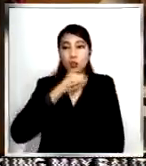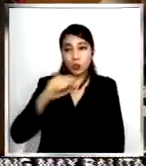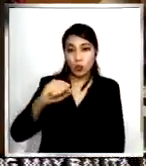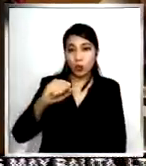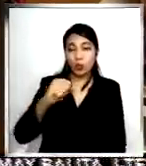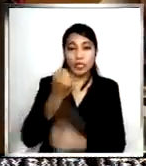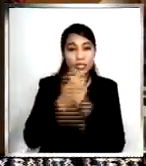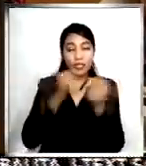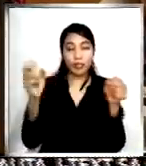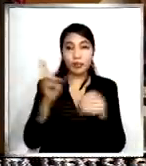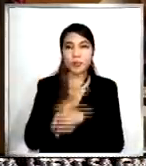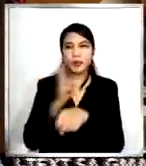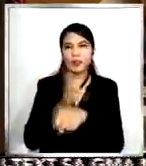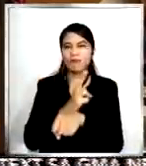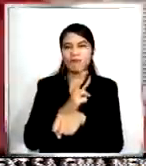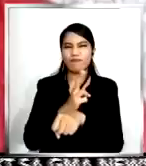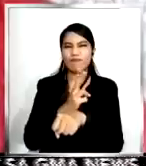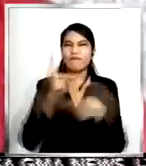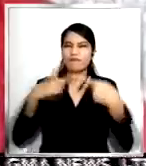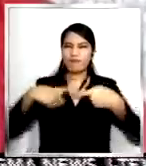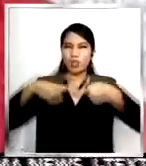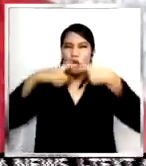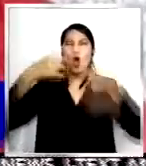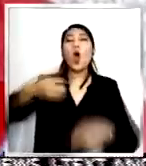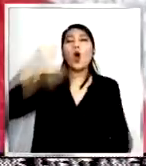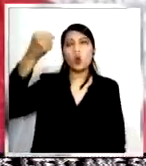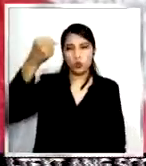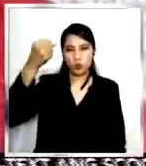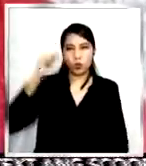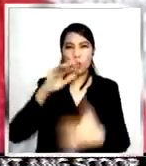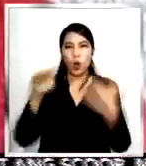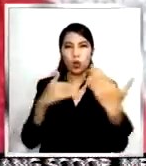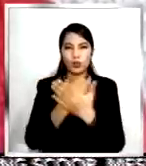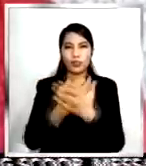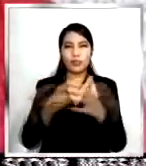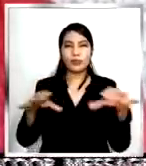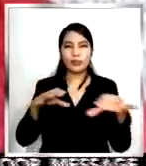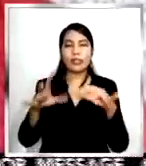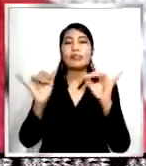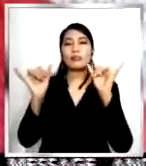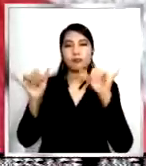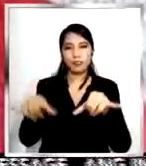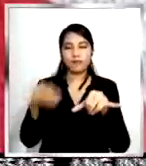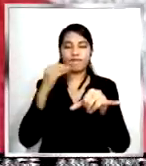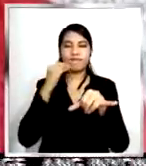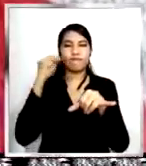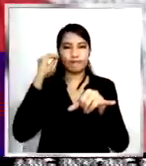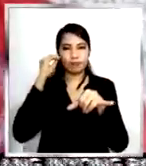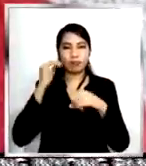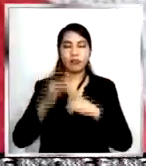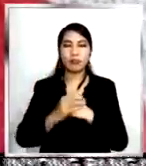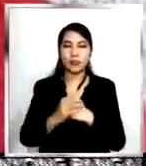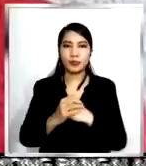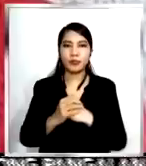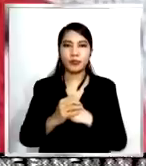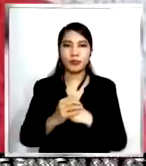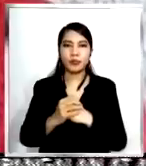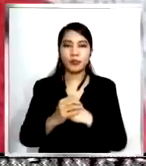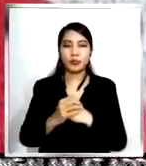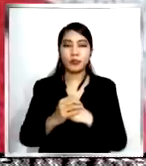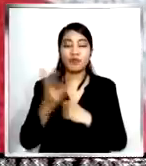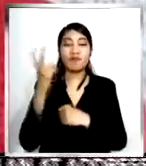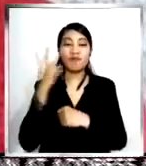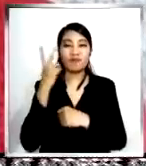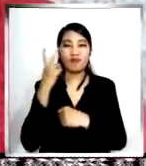muna magagawa ito. Siguro stay at home na lang ang mangyayari. Kasi base sa ating